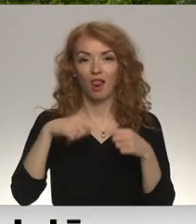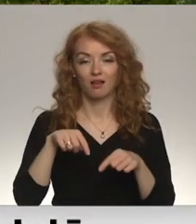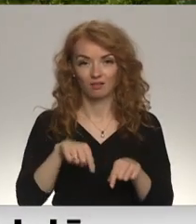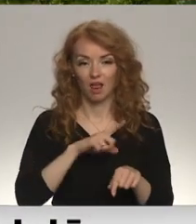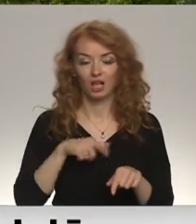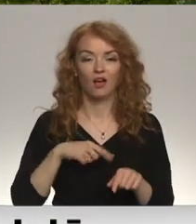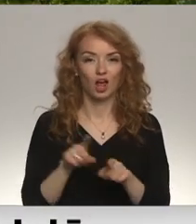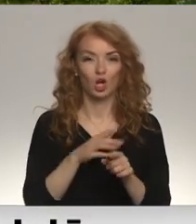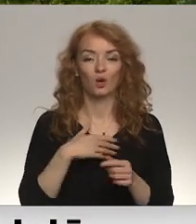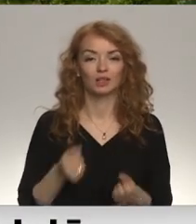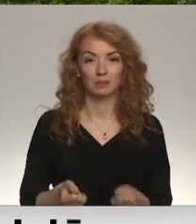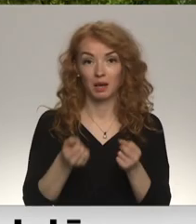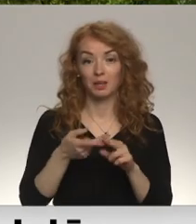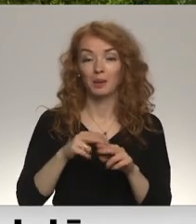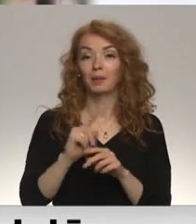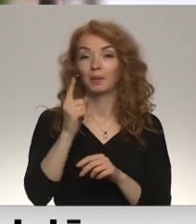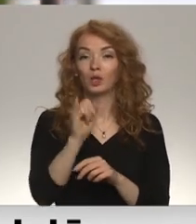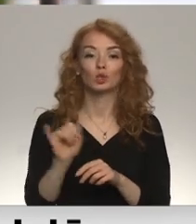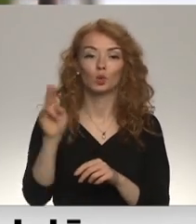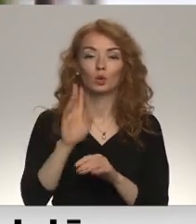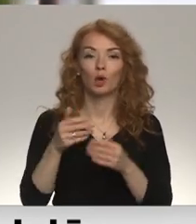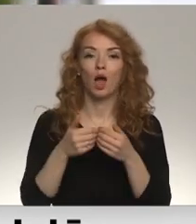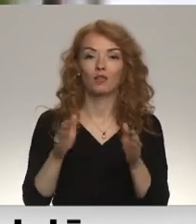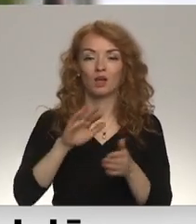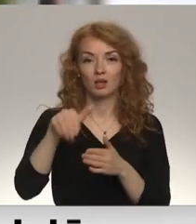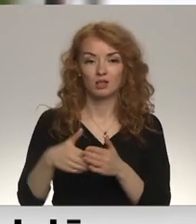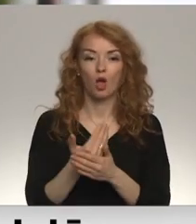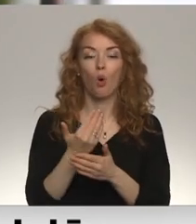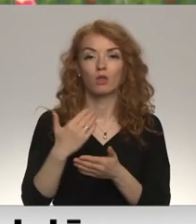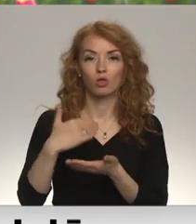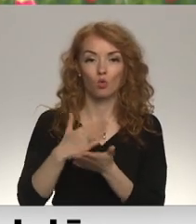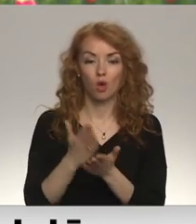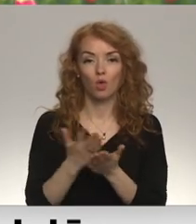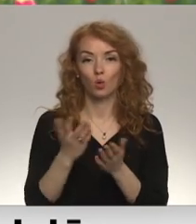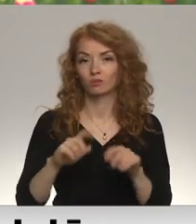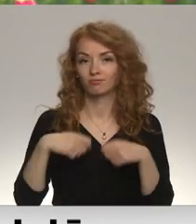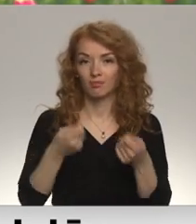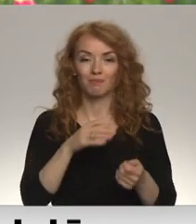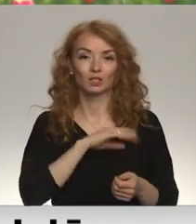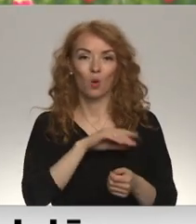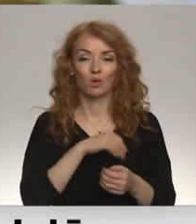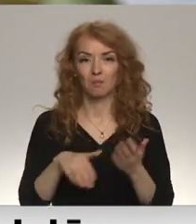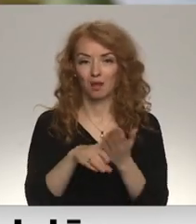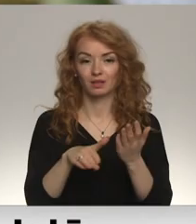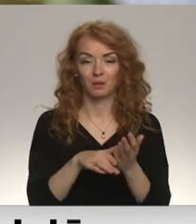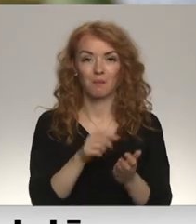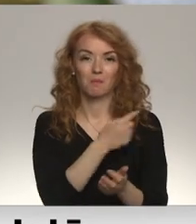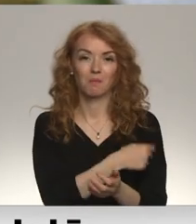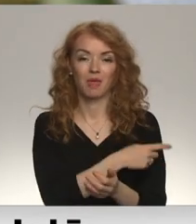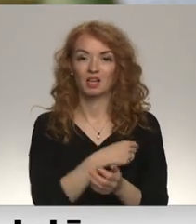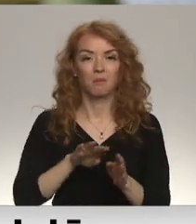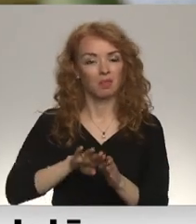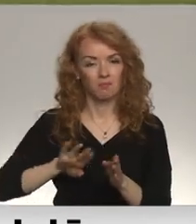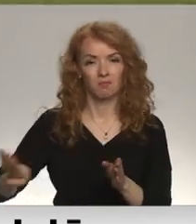laiks. Tāpēc 1. Jūnijā tiks atvērta jauna neiroža nodaļa, kur sniegs psiholoģisko palīdzību medikamentus atstājot